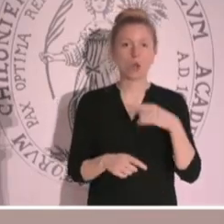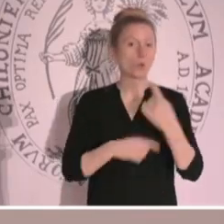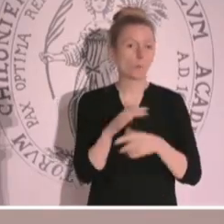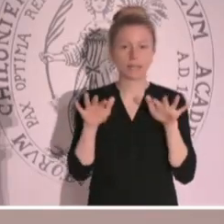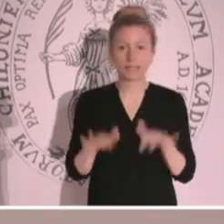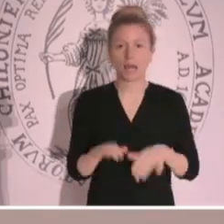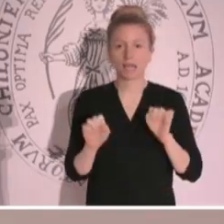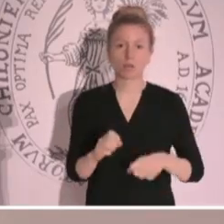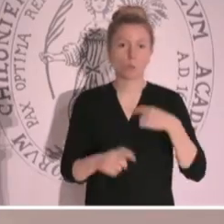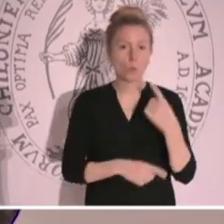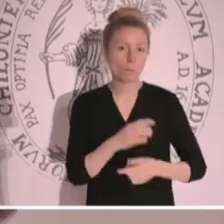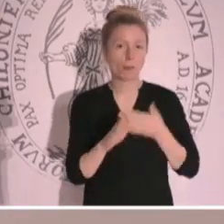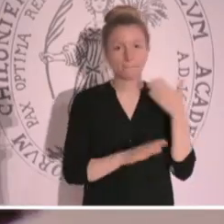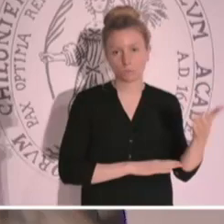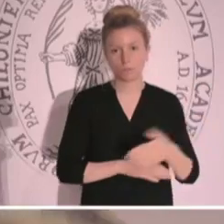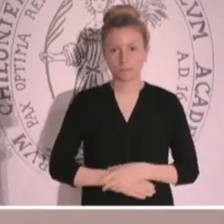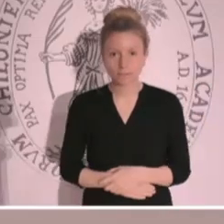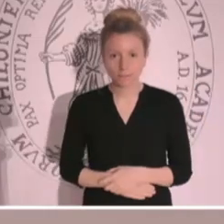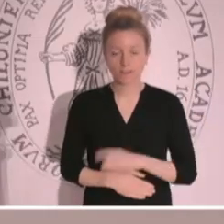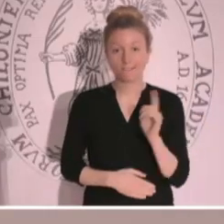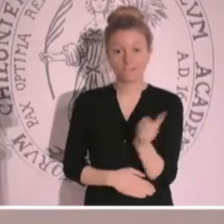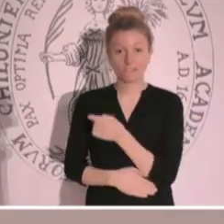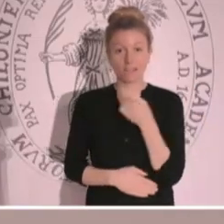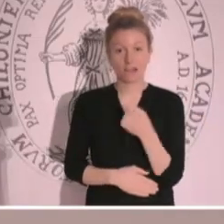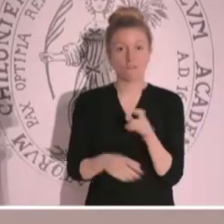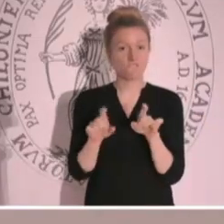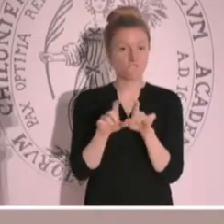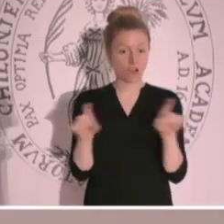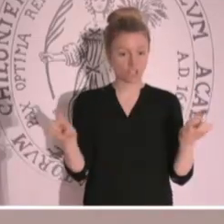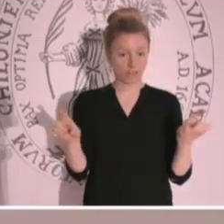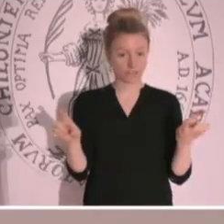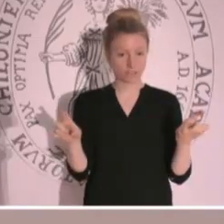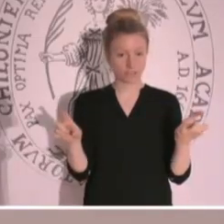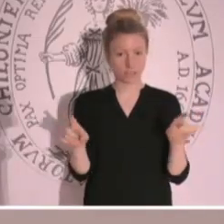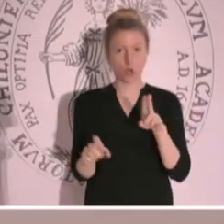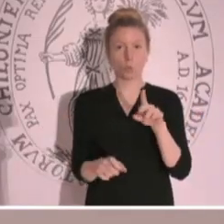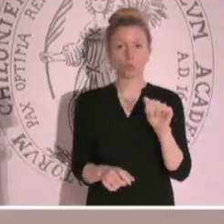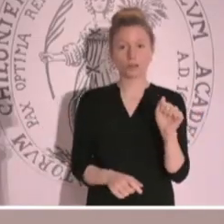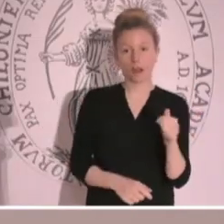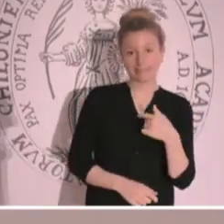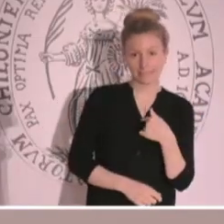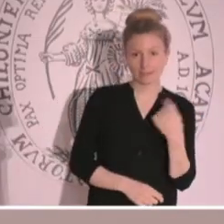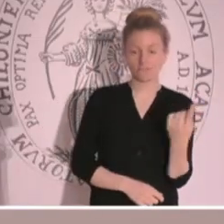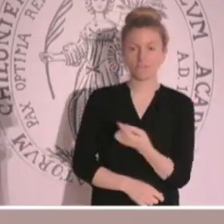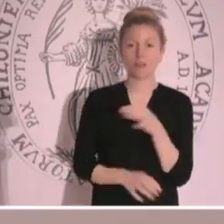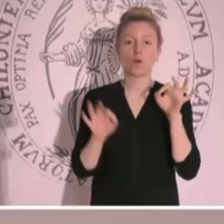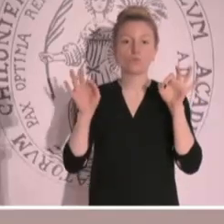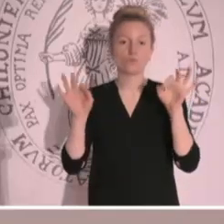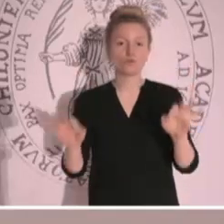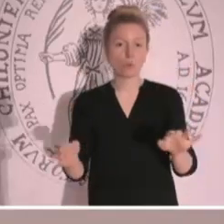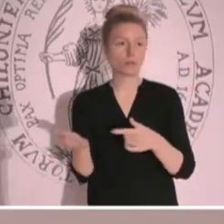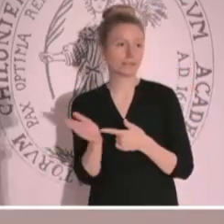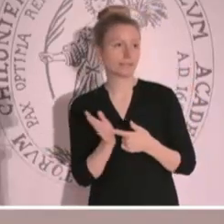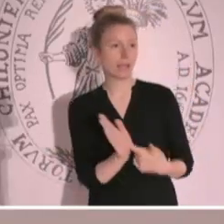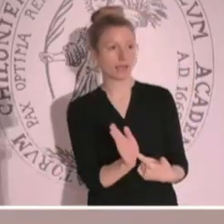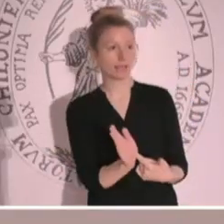Uta, Julian und ich, wir haben das Privileg, repräsentativ für euch zu stehen. Repräsentativ